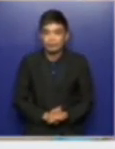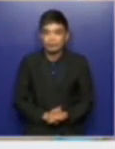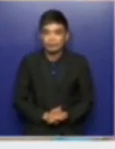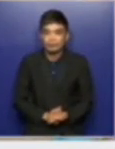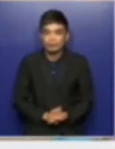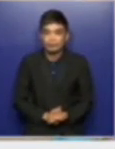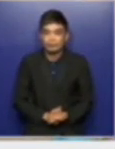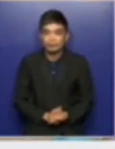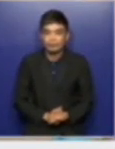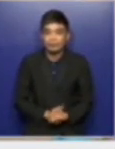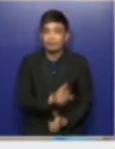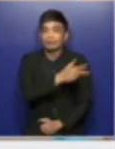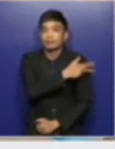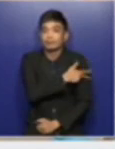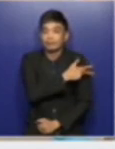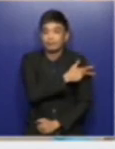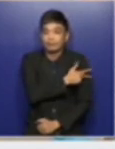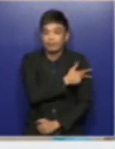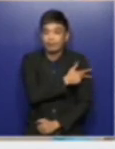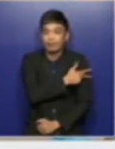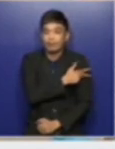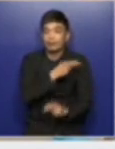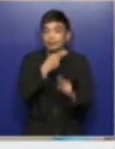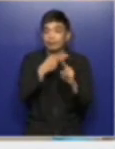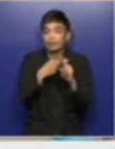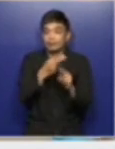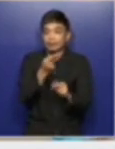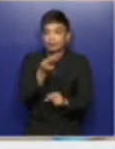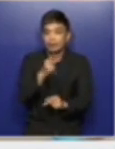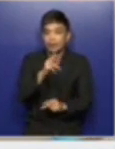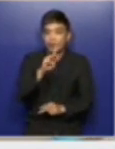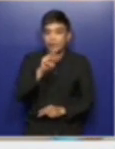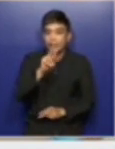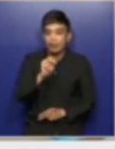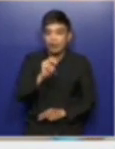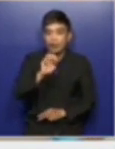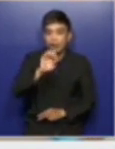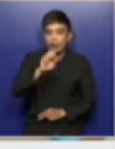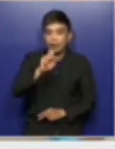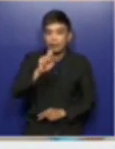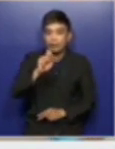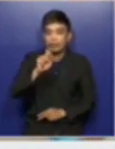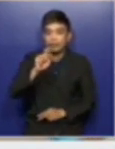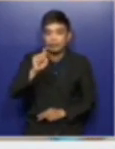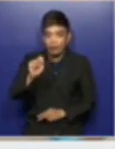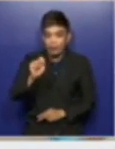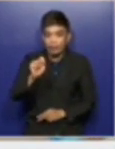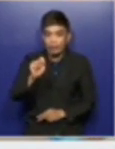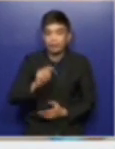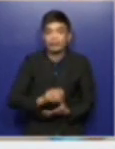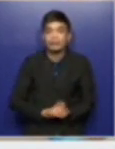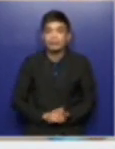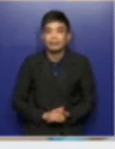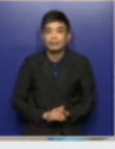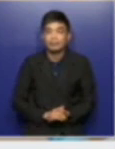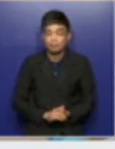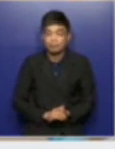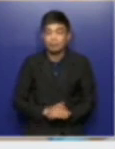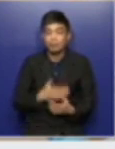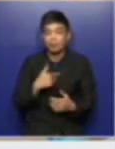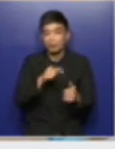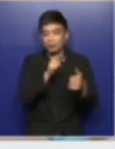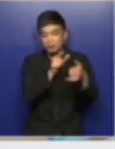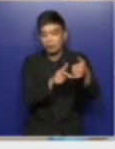ท่านดร.คณิตแสงสุพรรณผมมีความภาคภูมิใจแล้วก็เห็นในความรู้ความสามารถของ